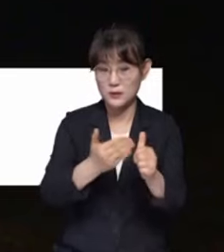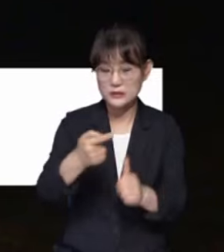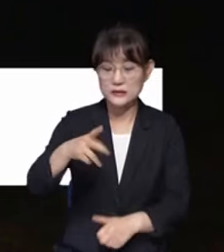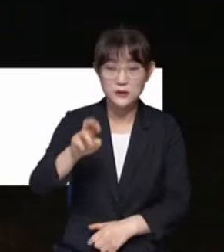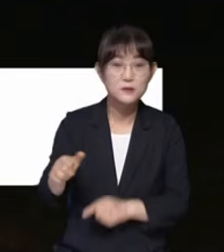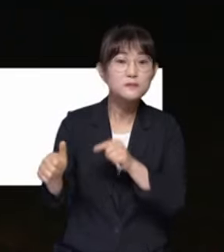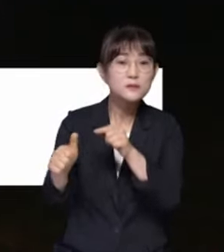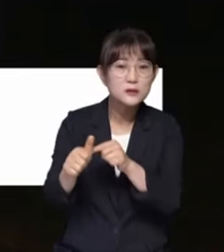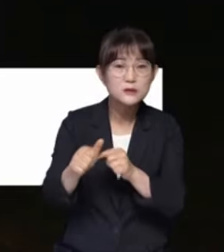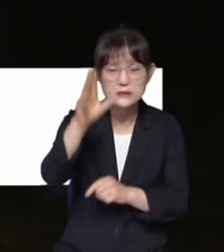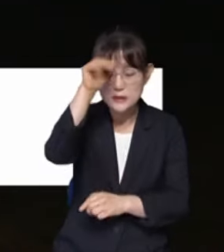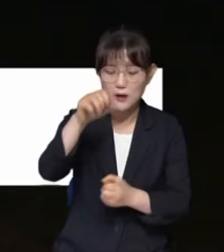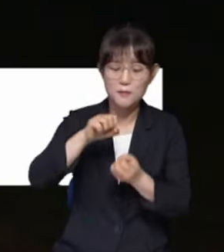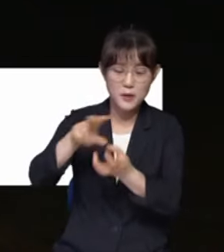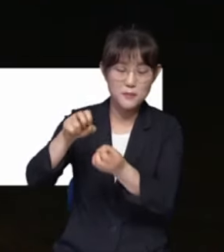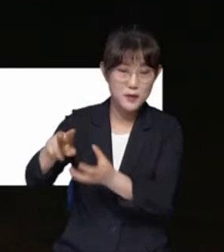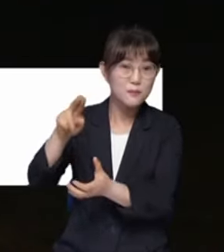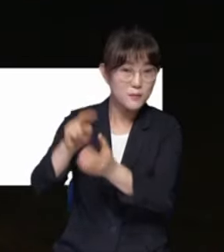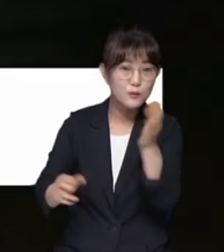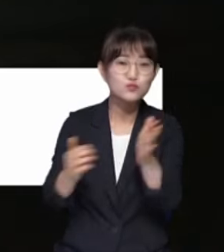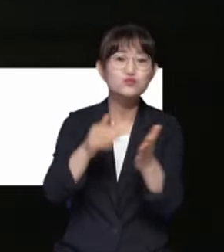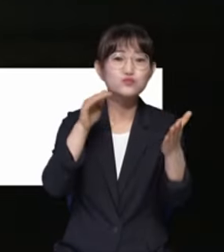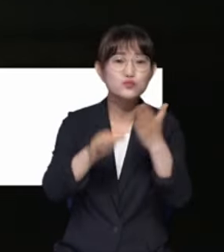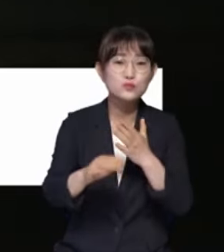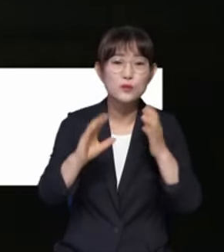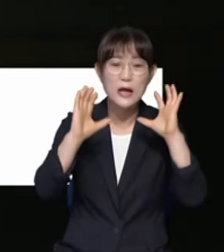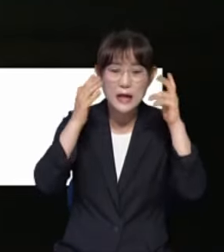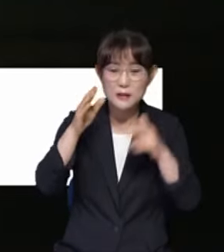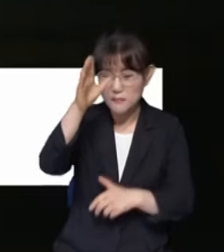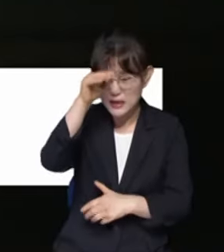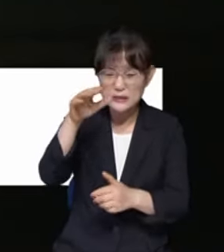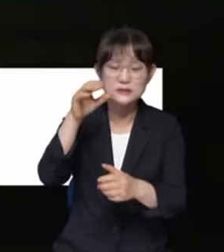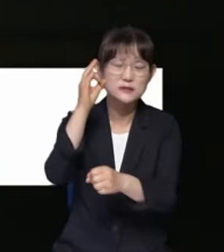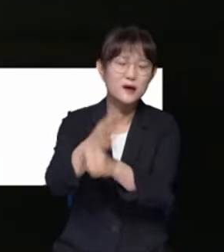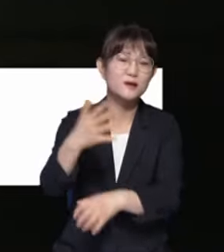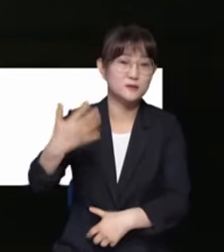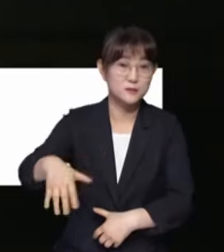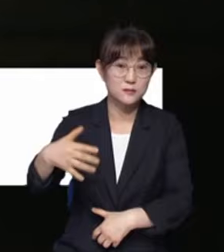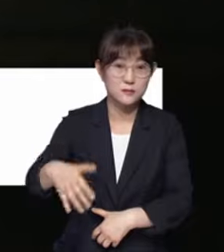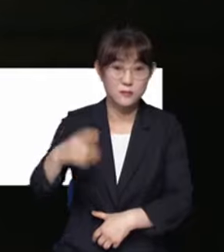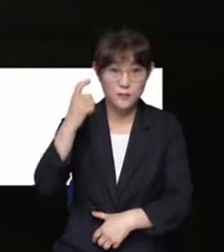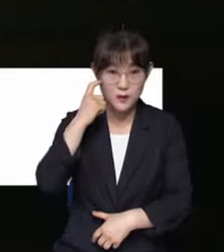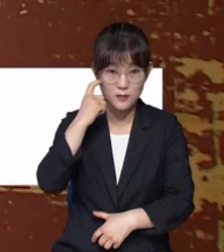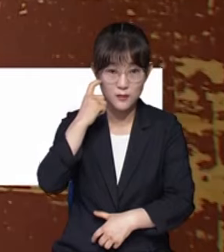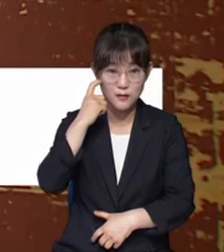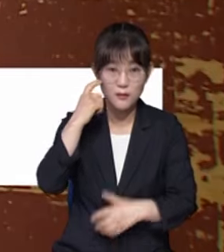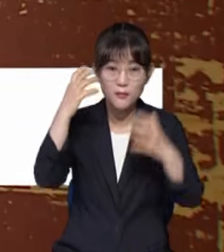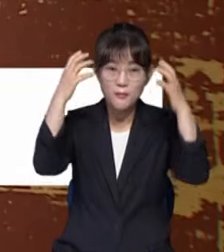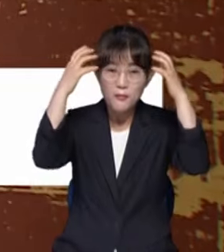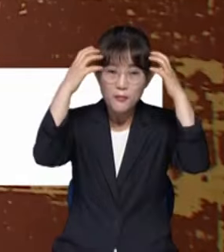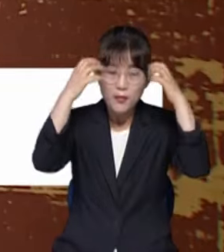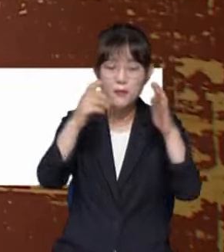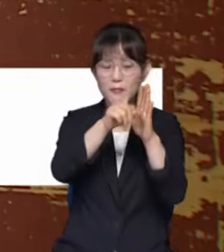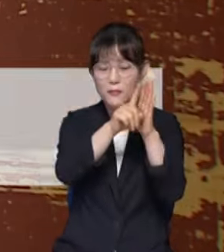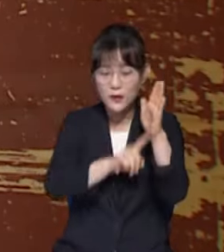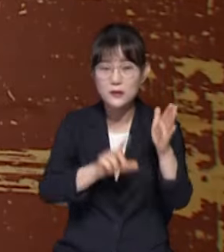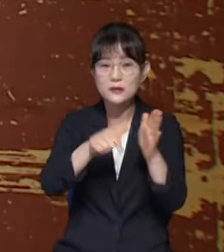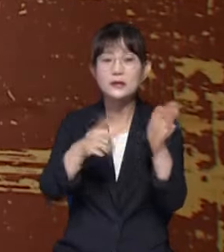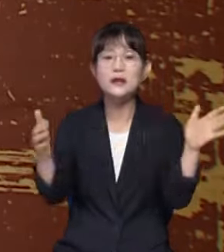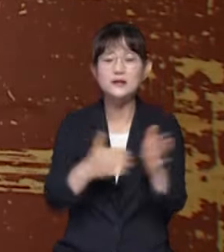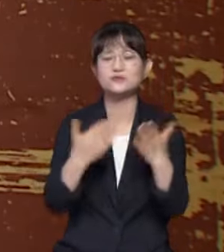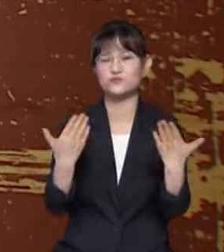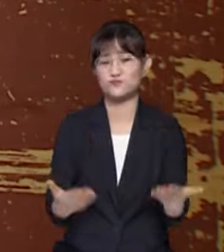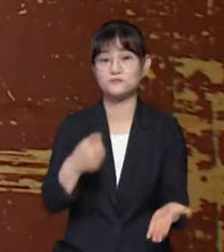키우던 닭을 출하하고도 병아리 입식을 받지 않고 있습니다. 폭염이 수그러들 때까지는 당분간 쉬기로 했기